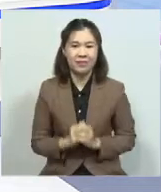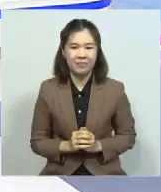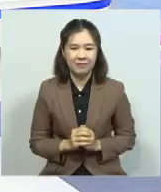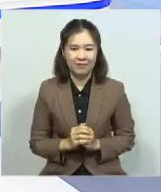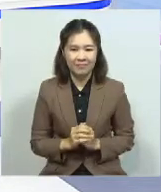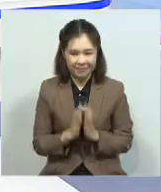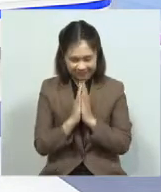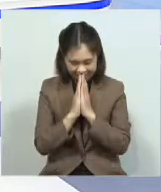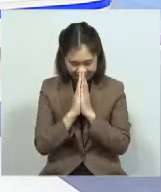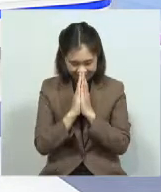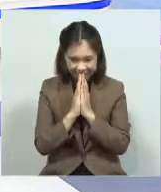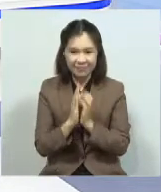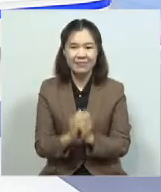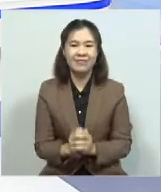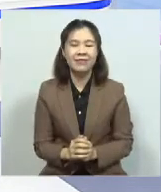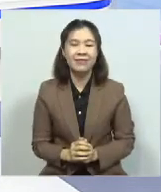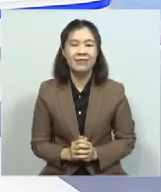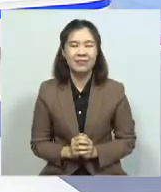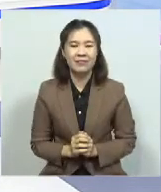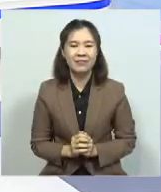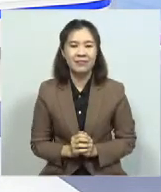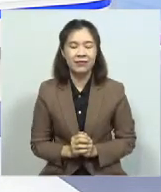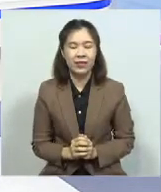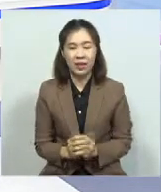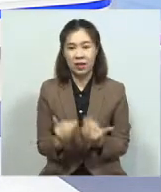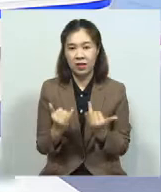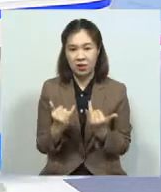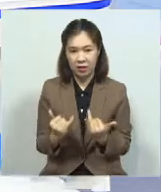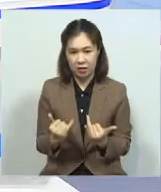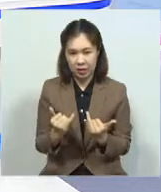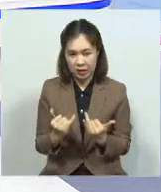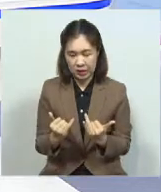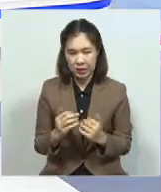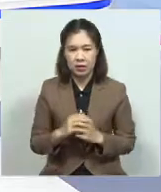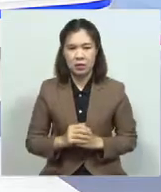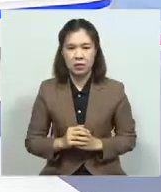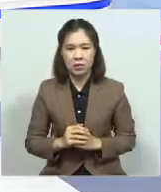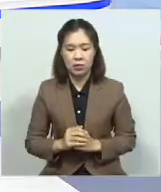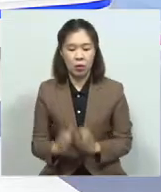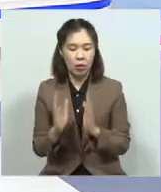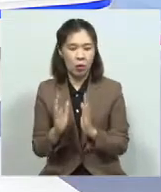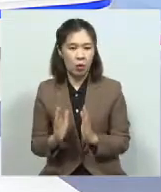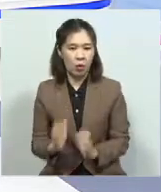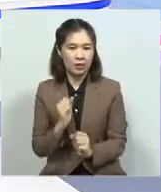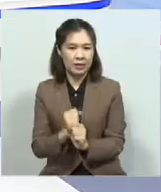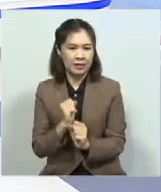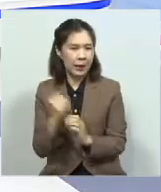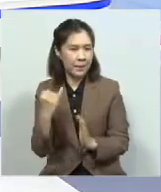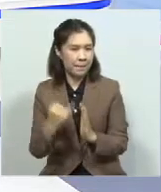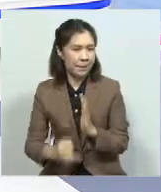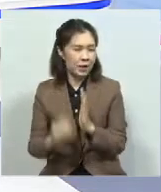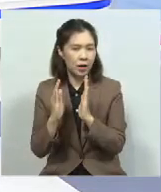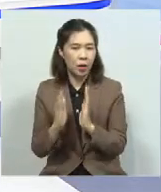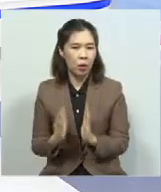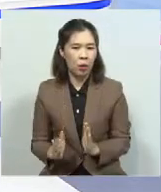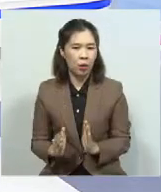ครับ สวัสดีครับ สวัสดีครับท่านครับตอนนี้ถ้าให้ยืนยันถึงจำนวนของผู้ต้องหาว่ามีกี่คน